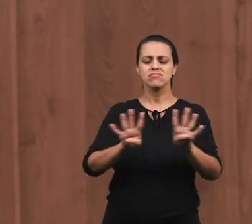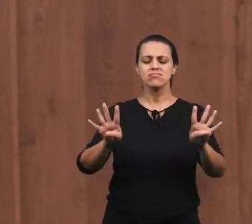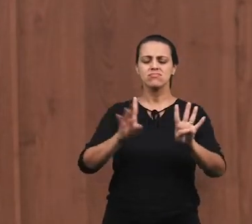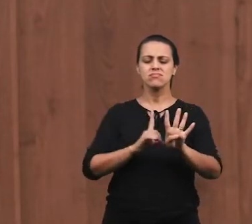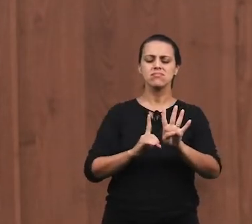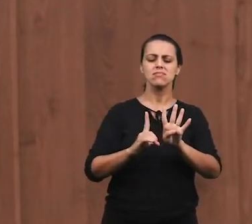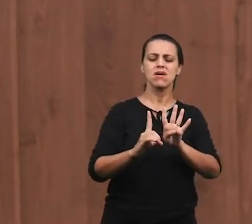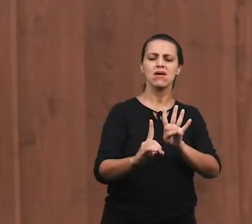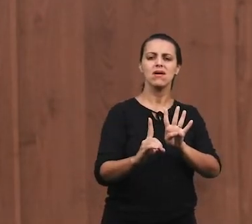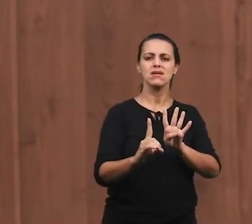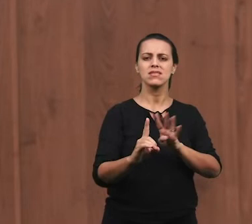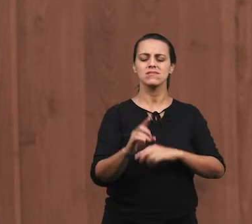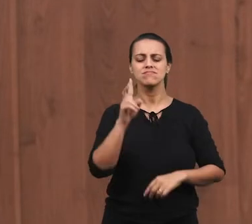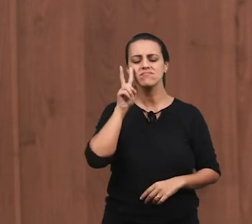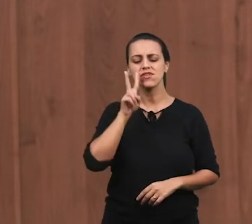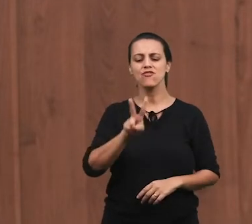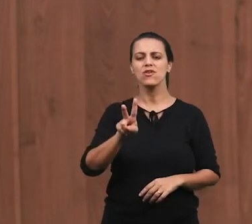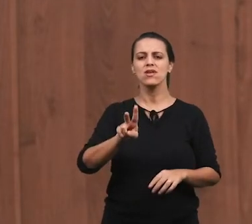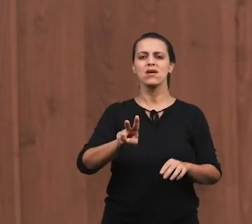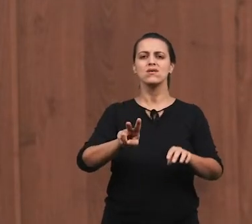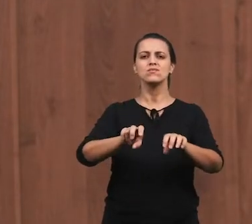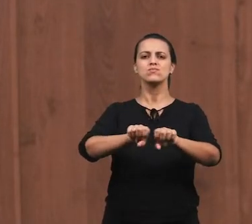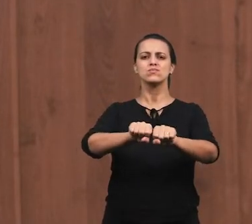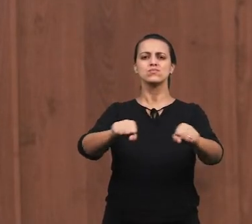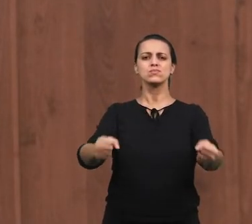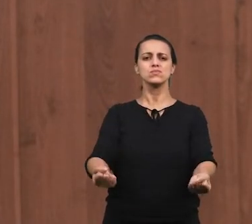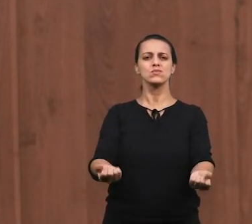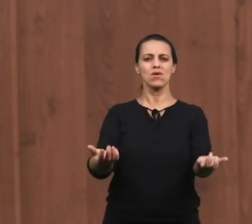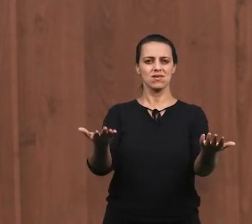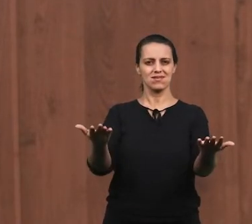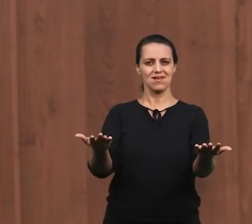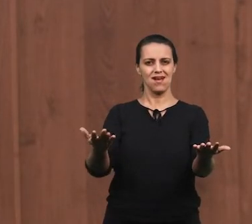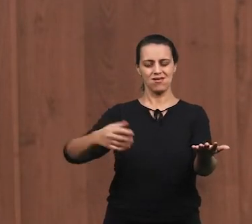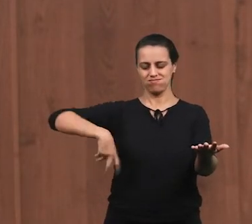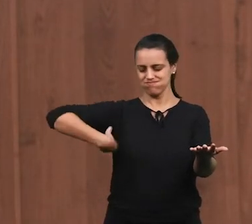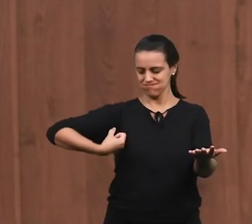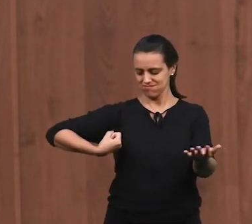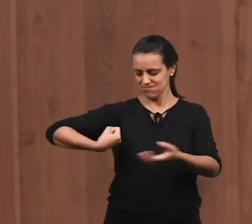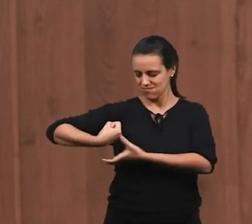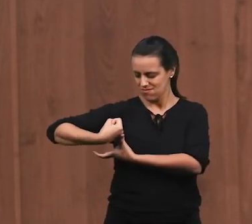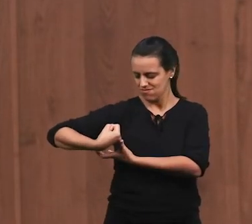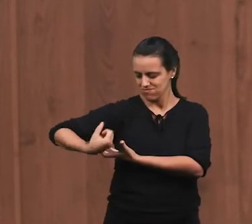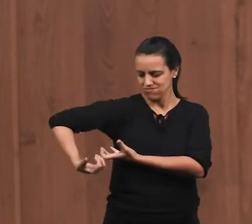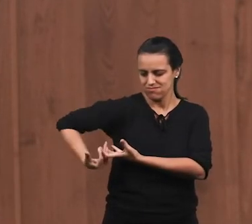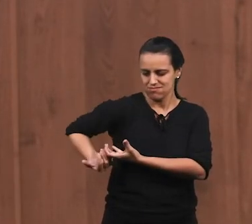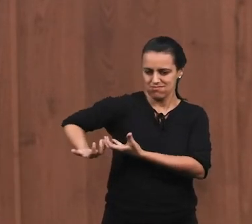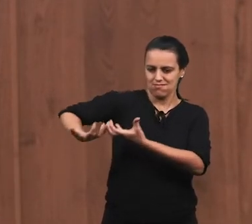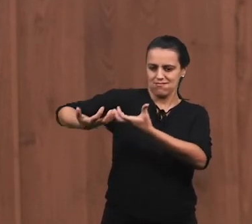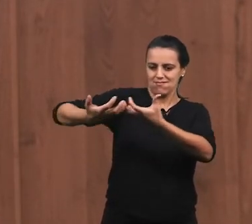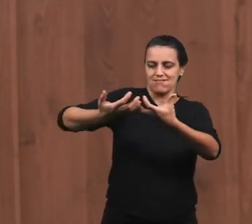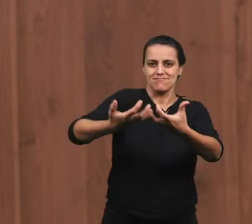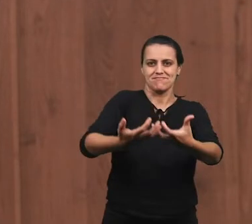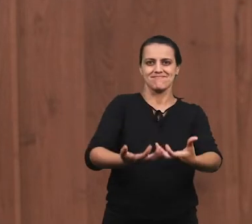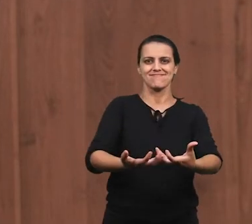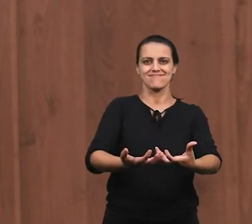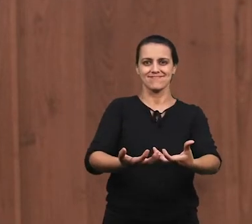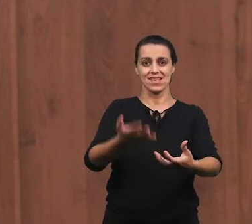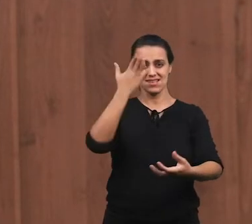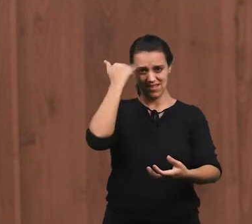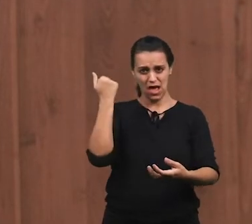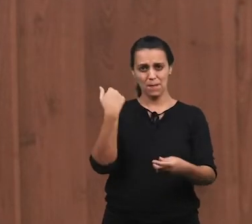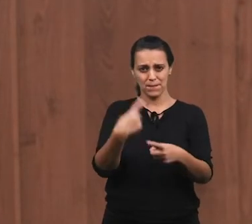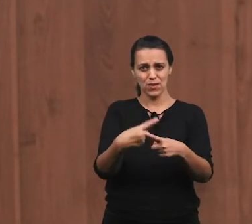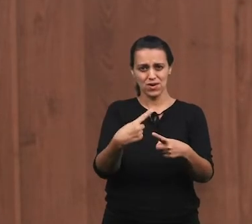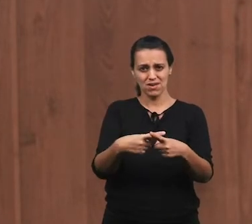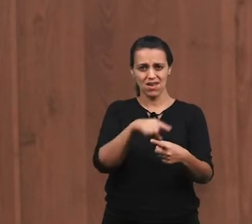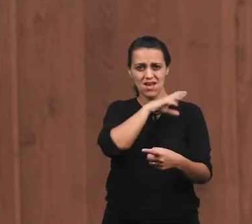О чем это говорит нам? Иисус есть дверь. Нет другой, никакой двери. Никто